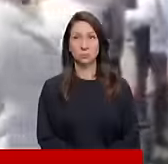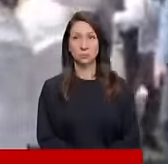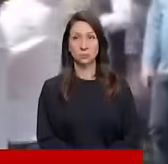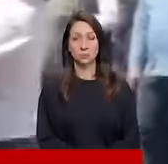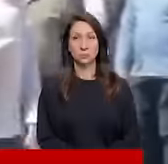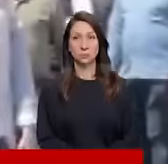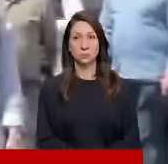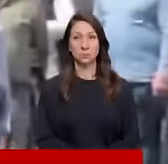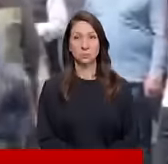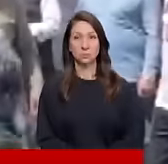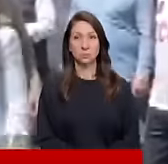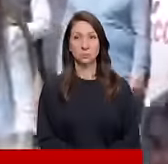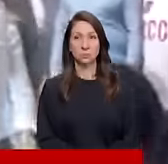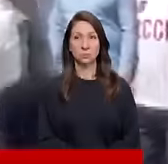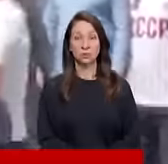suçtur.